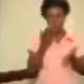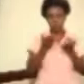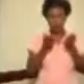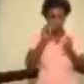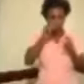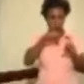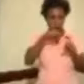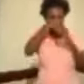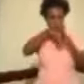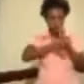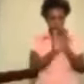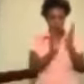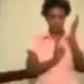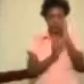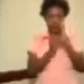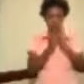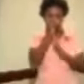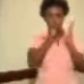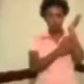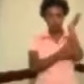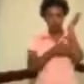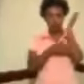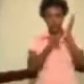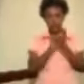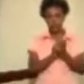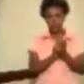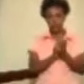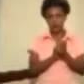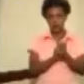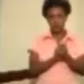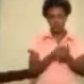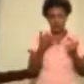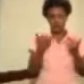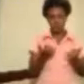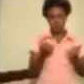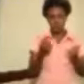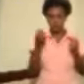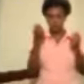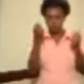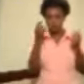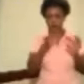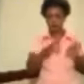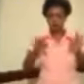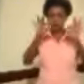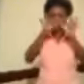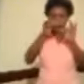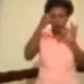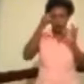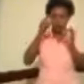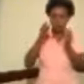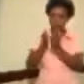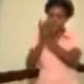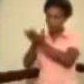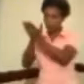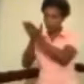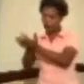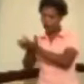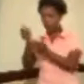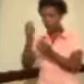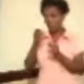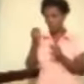dans le développement économique. Ça, c'est cette approche que nous allons avoir. Nous comprenons l'importance des ports, nous comprenons l'importance des aéroports, nous